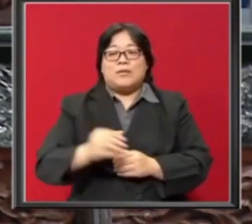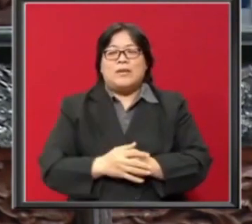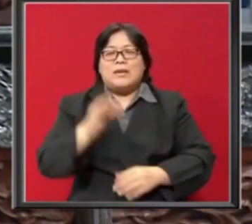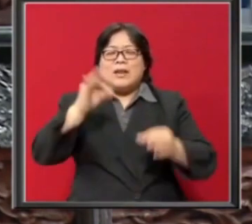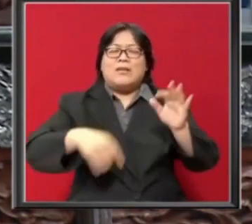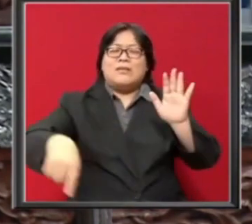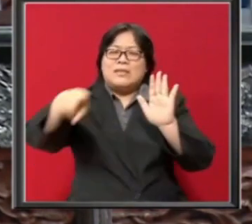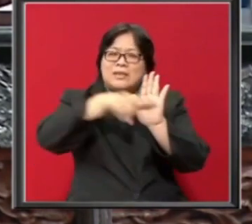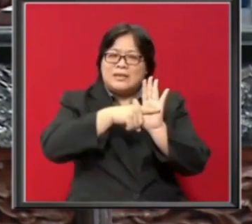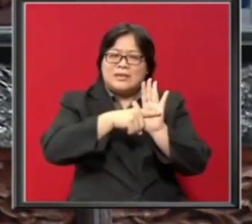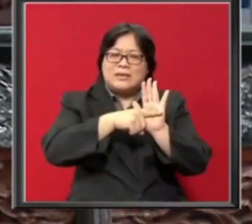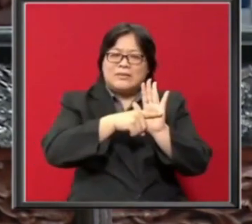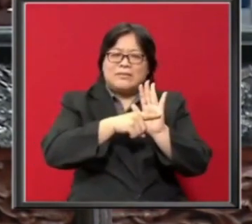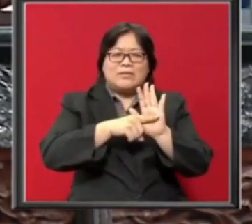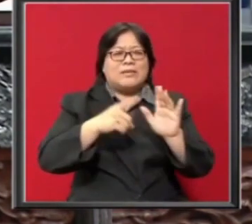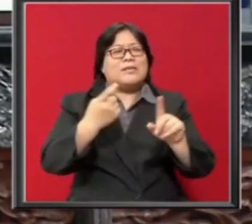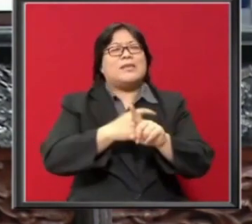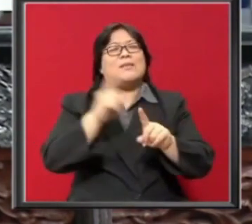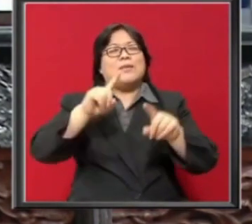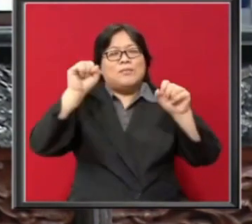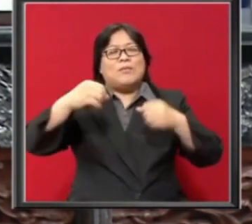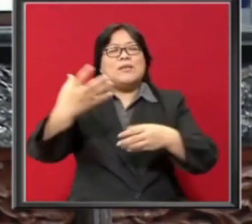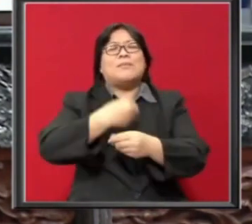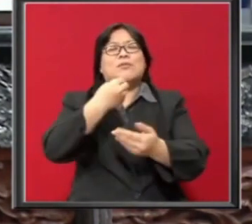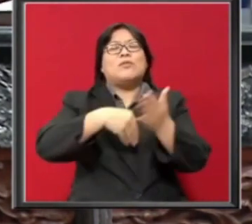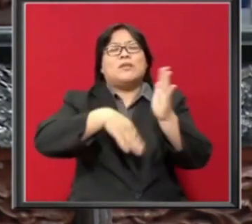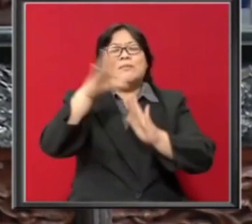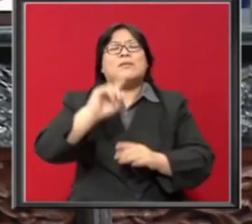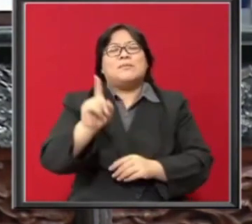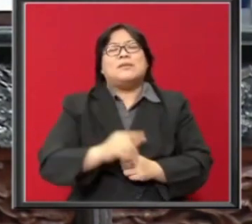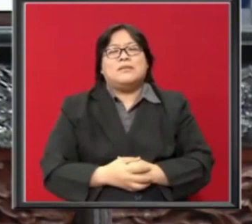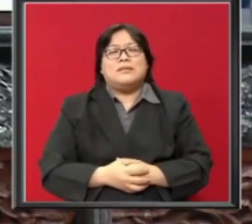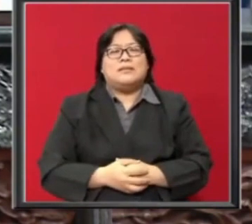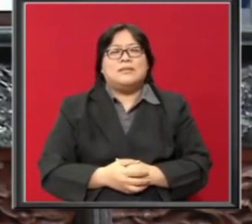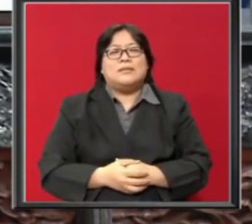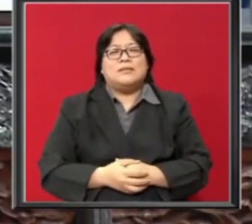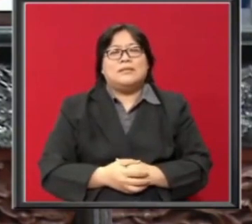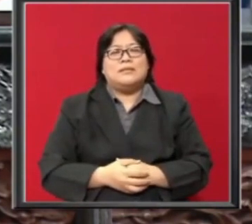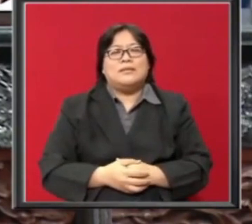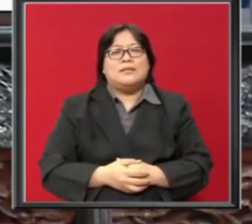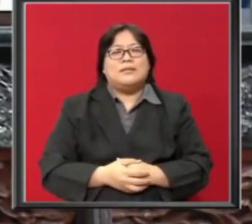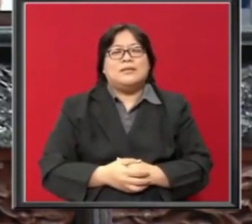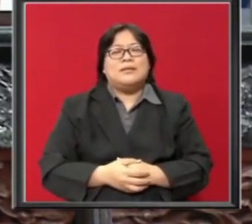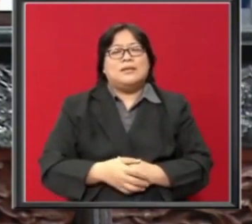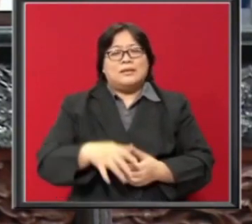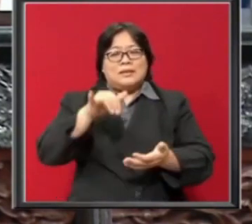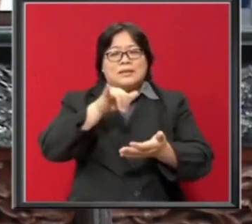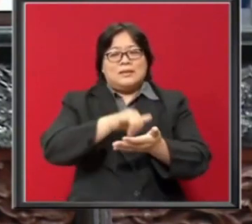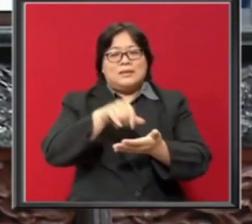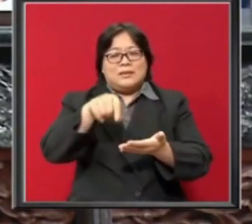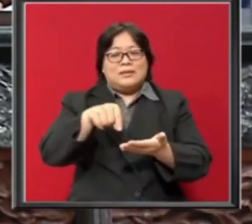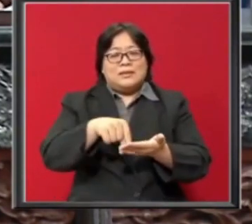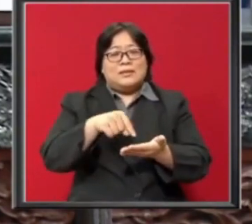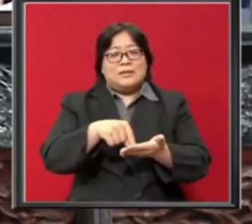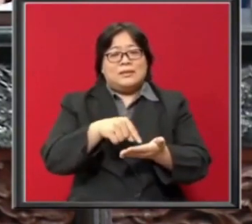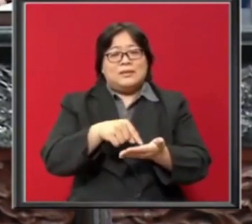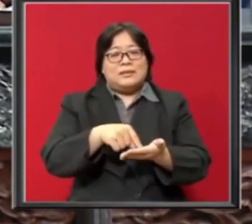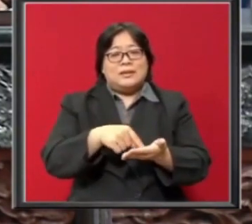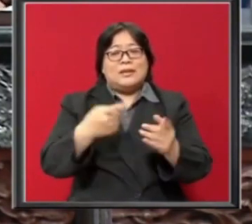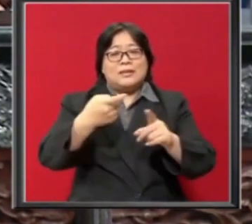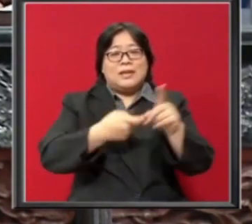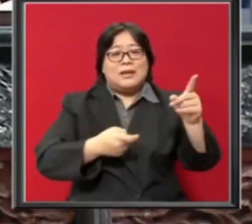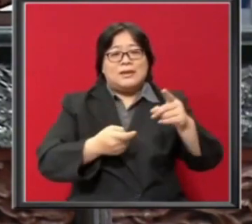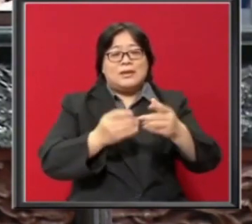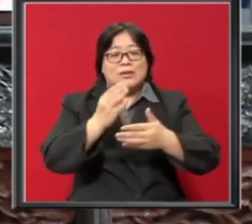kalau negatif begini Da gimana ya beli dapat uang lebih ini Hai ini daripada Yo